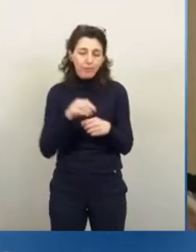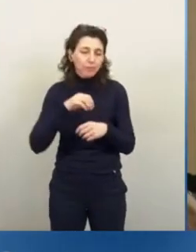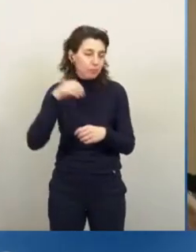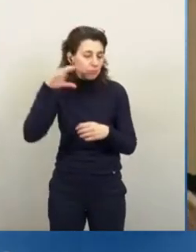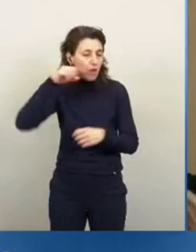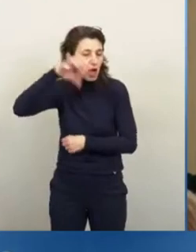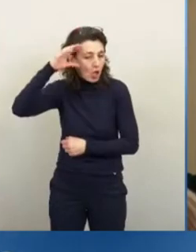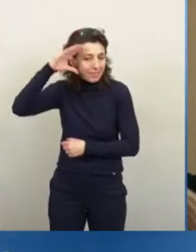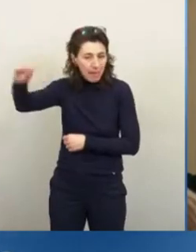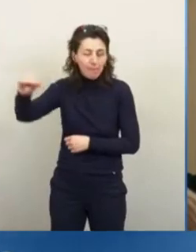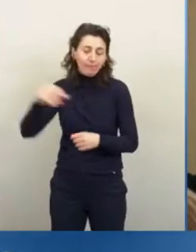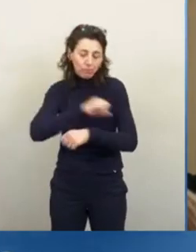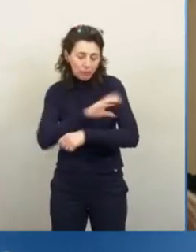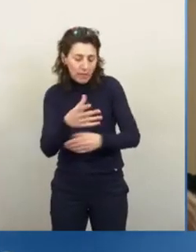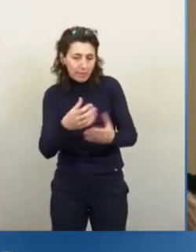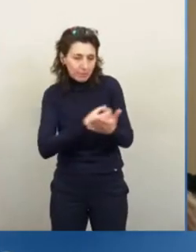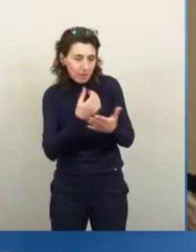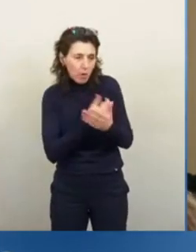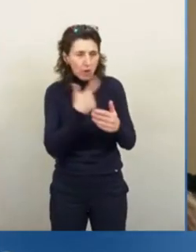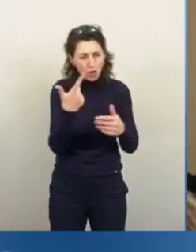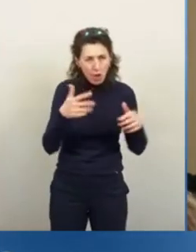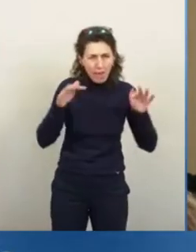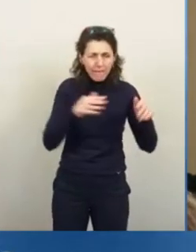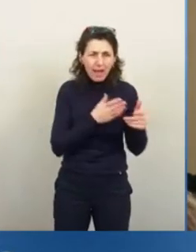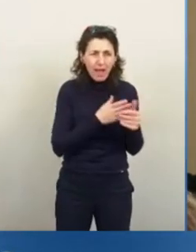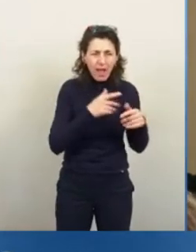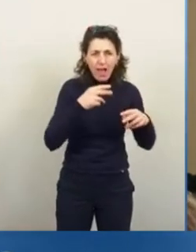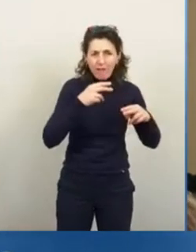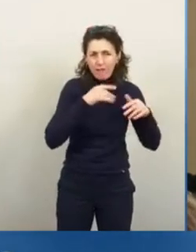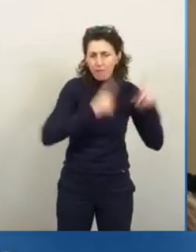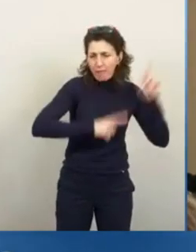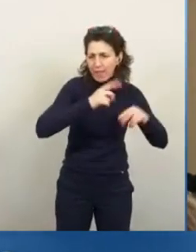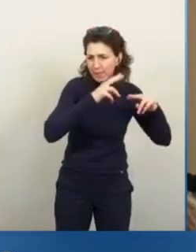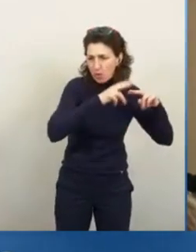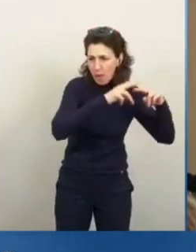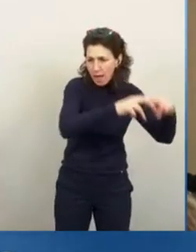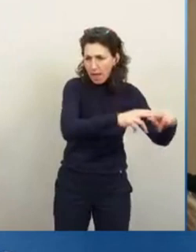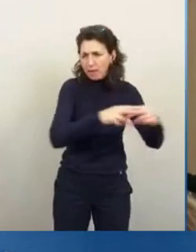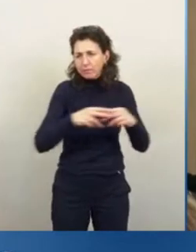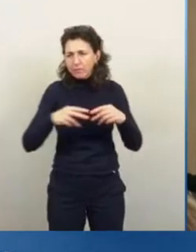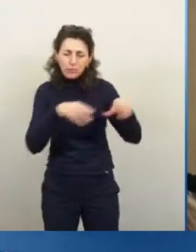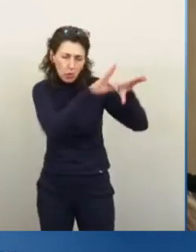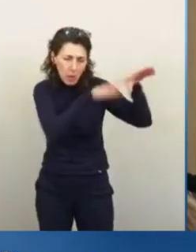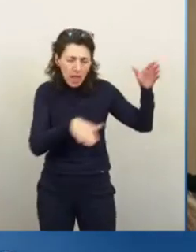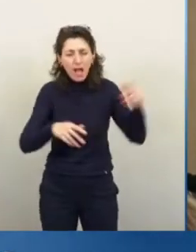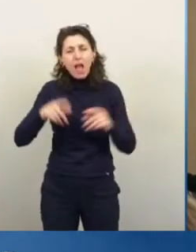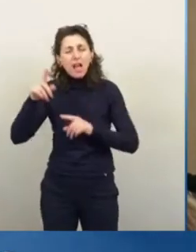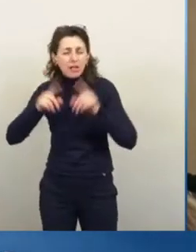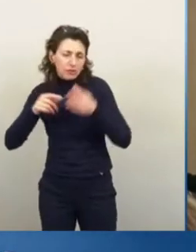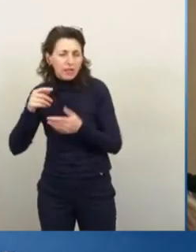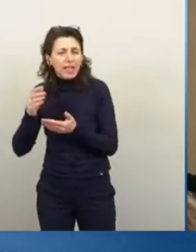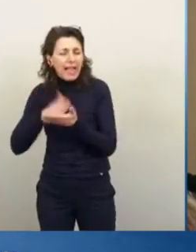affaires celle de la fête des tuiles et celle du rachat du siège du Crédit agricole où nous sommes actuellement vous avez fait le choix